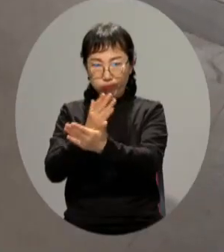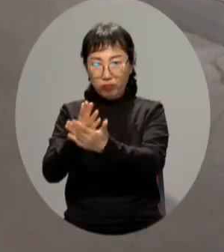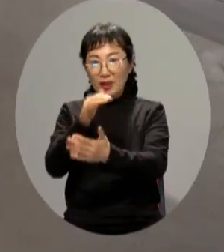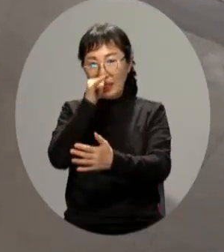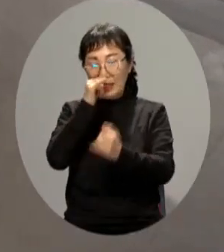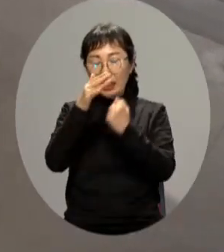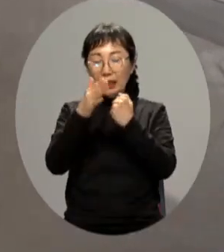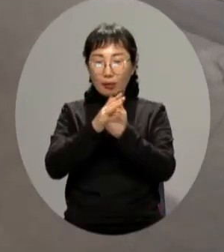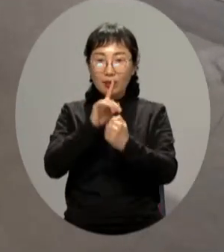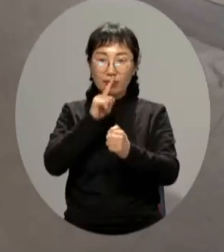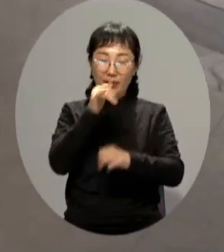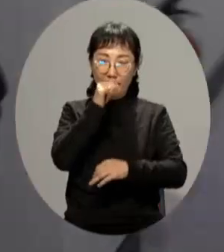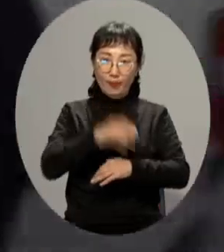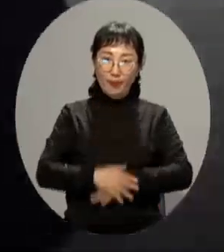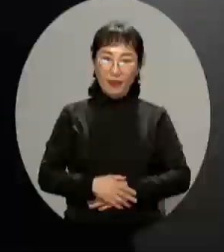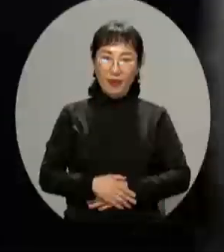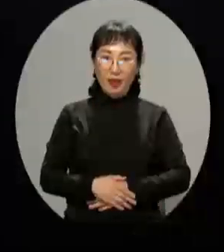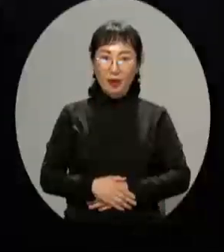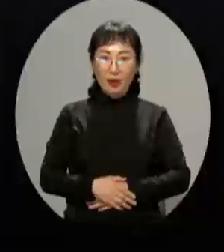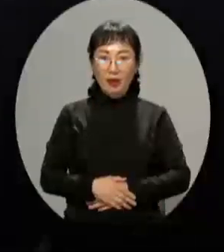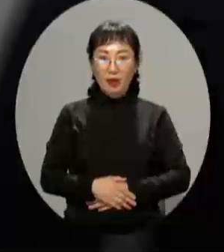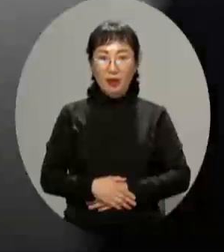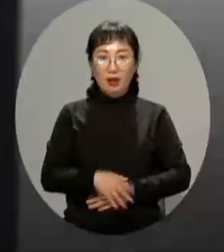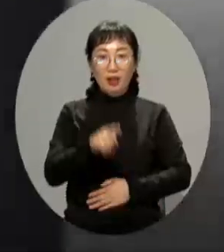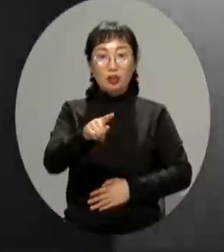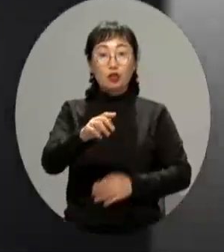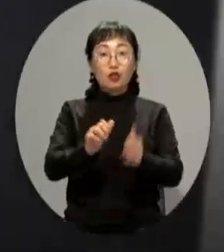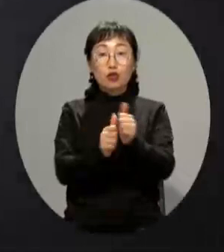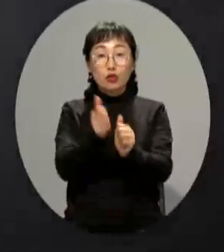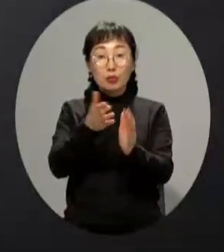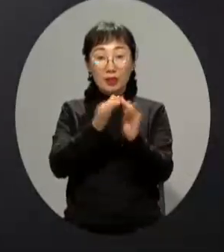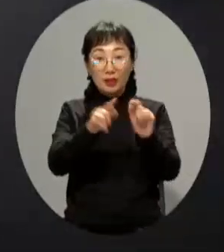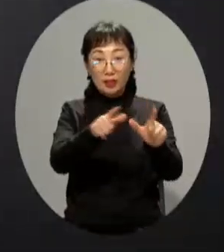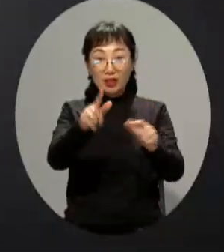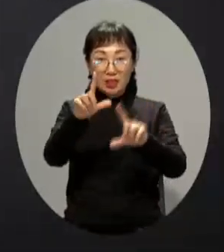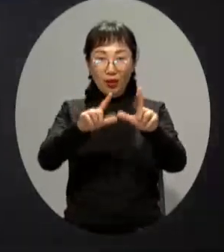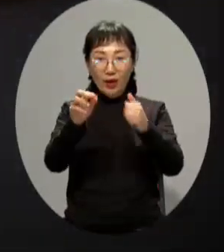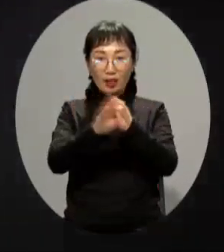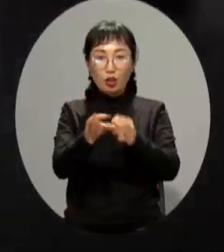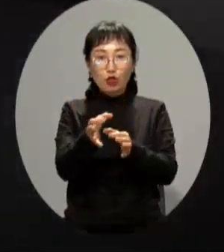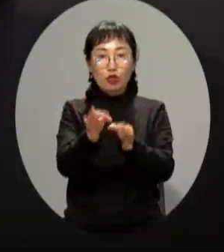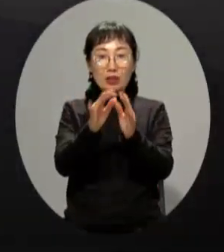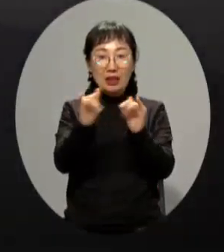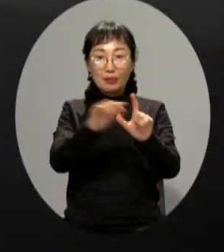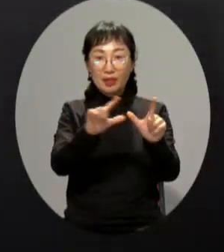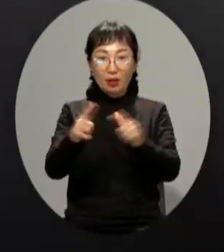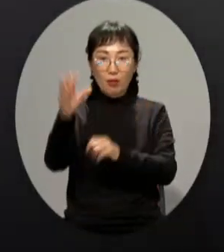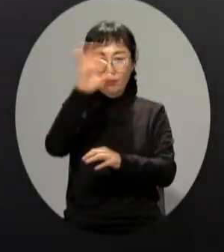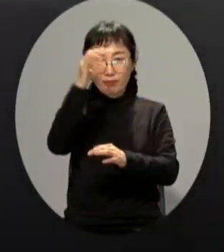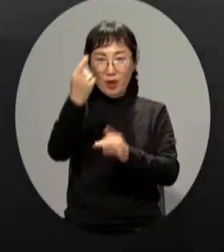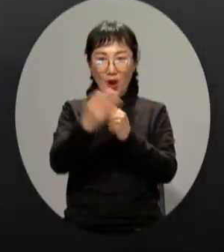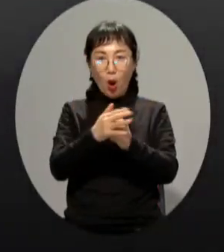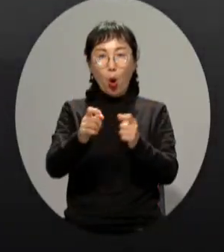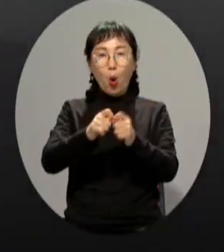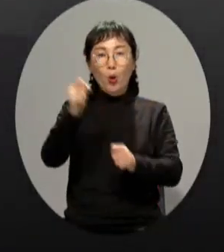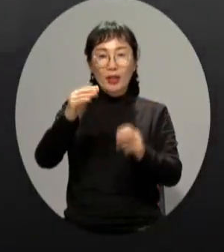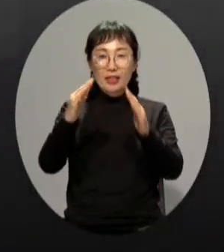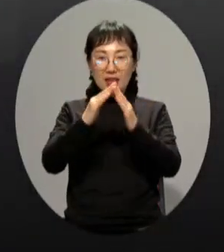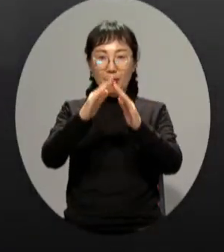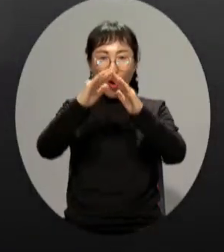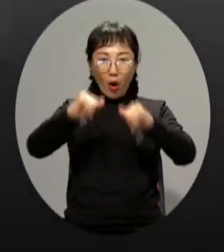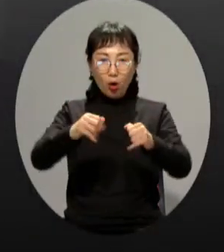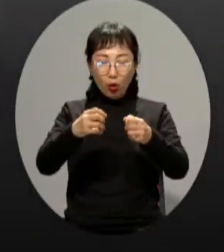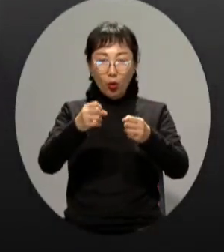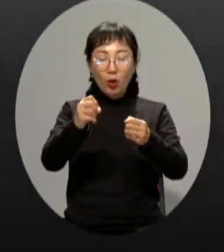지적입니다. 주민들도 떠나고 그런 상황에서 투기꾼들이 들어와가지고 구역을 헐고 신축